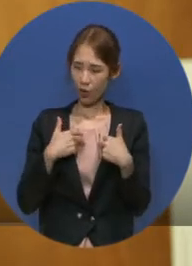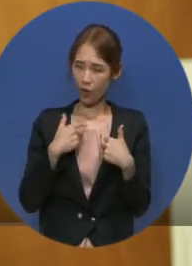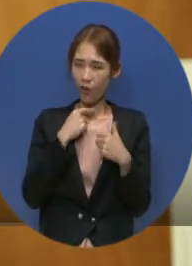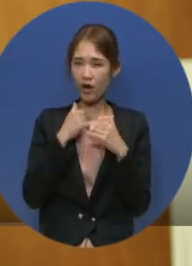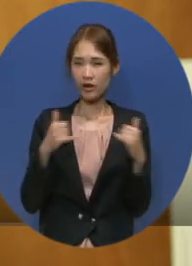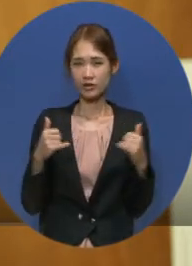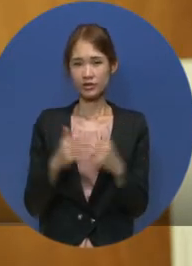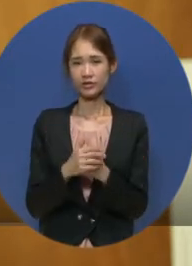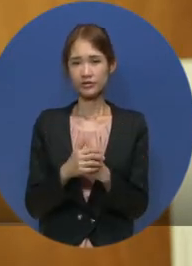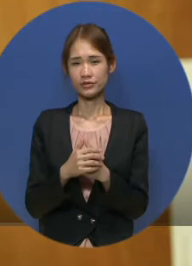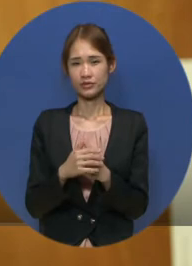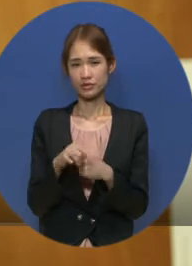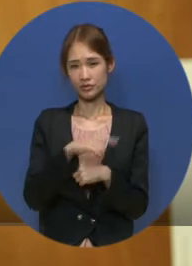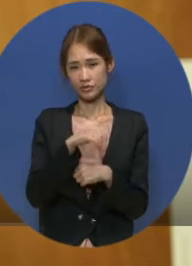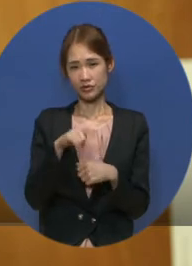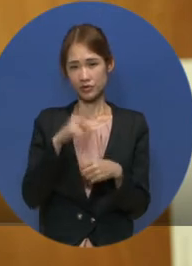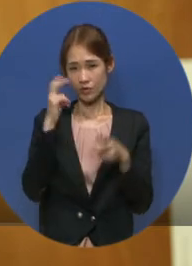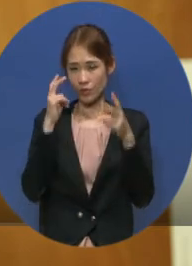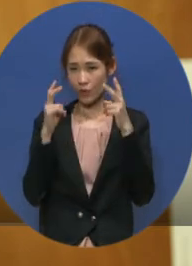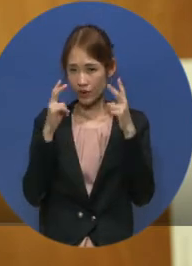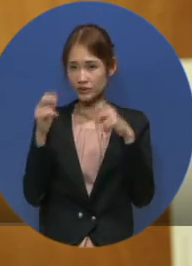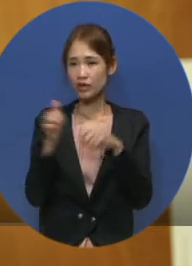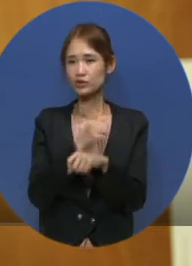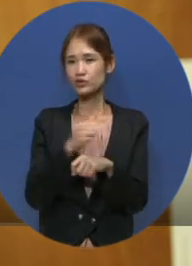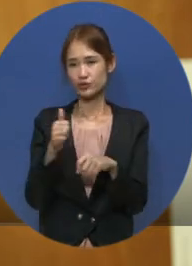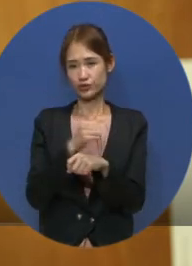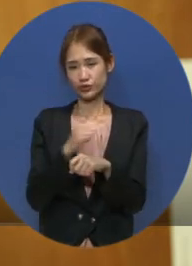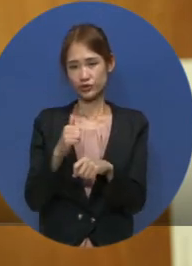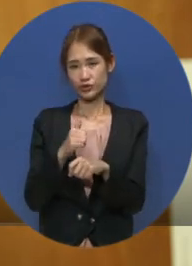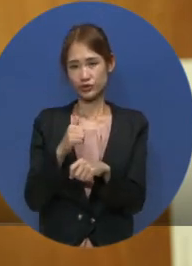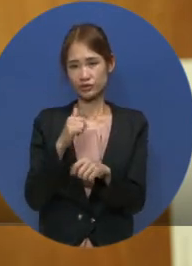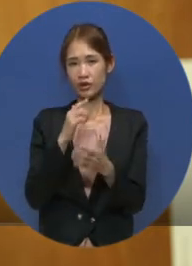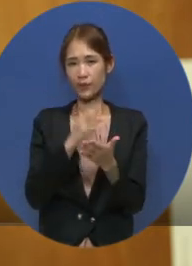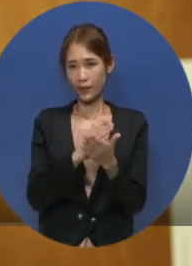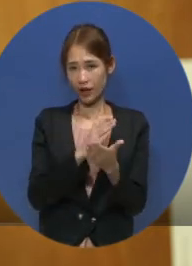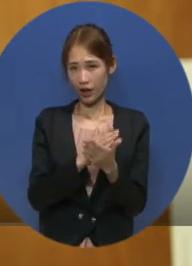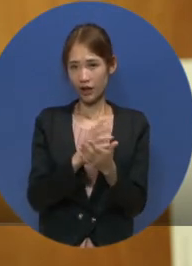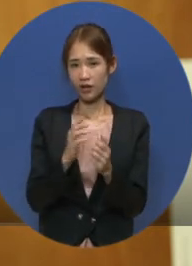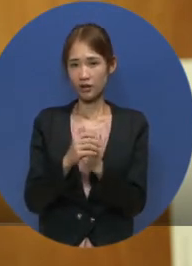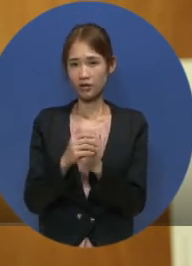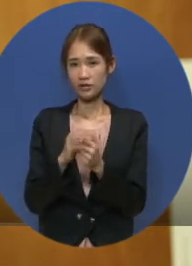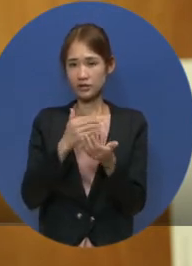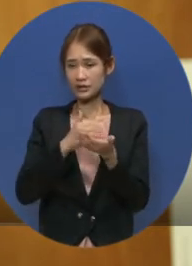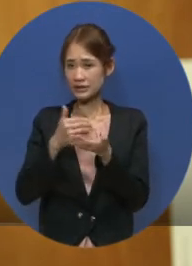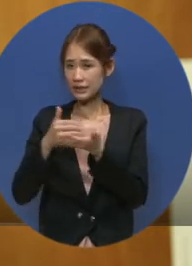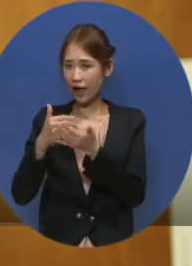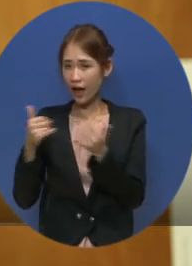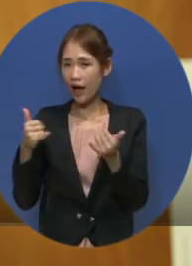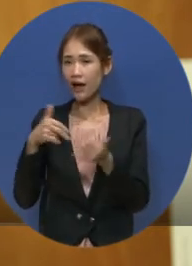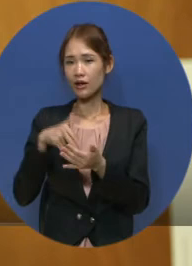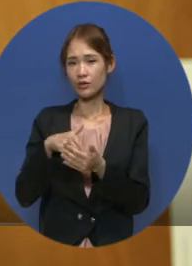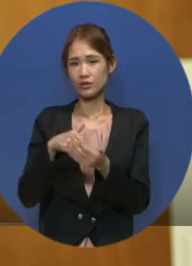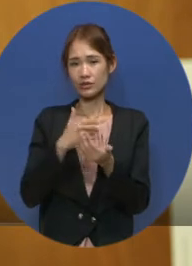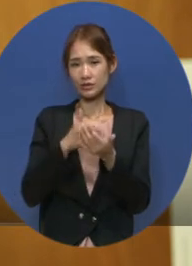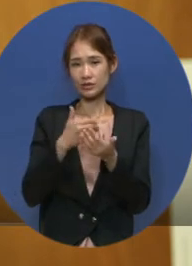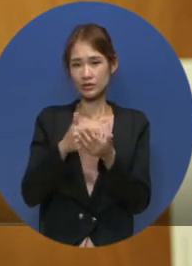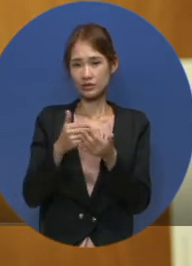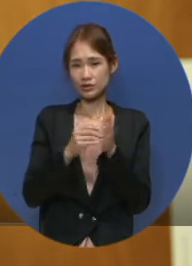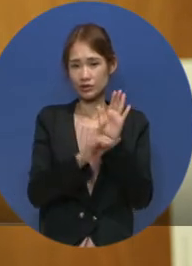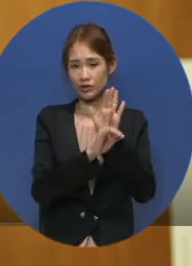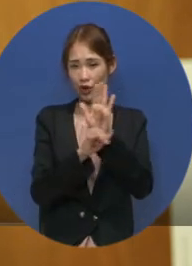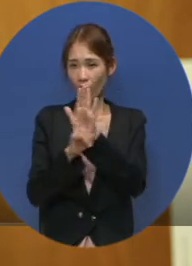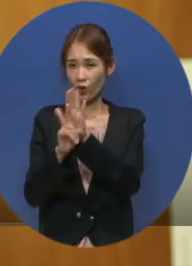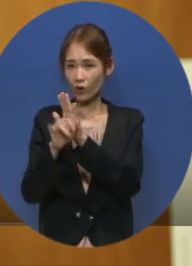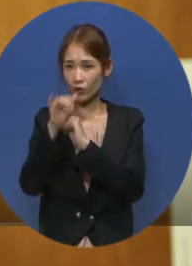분이세요. 그래서 그분들은 아무래도 이제 회사에서 그 출퇴근하는 것보다는 이렇게 작가로서 좀 이렇게 그림을 그려서